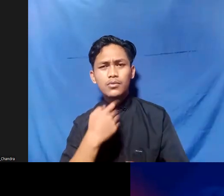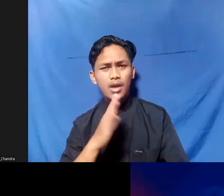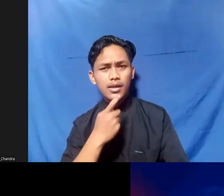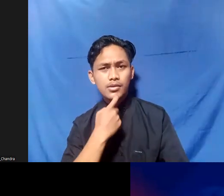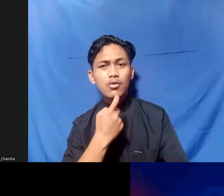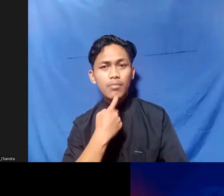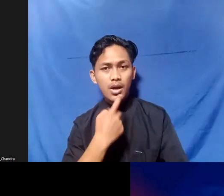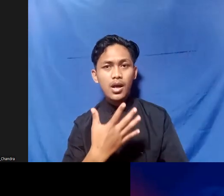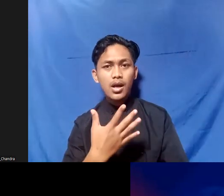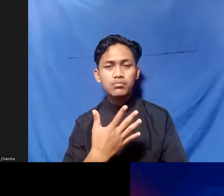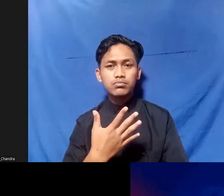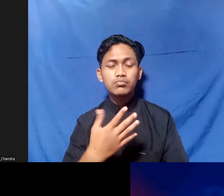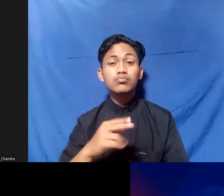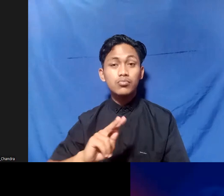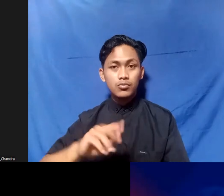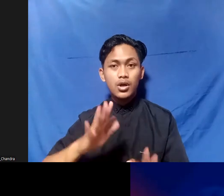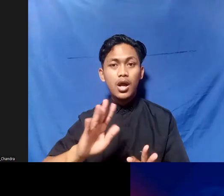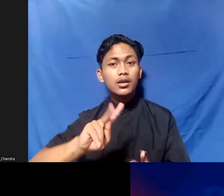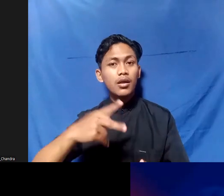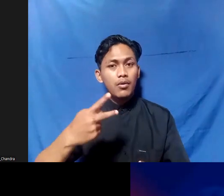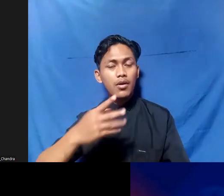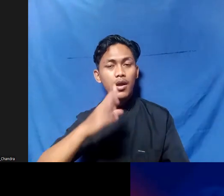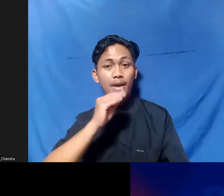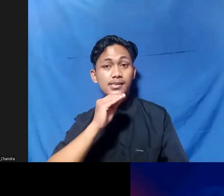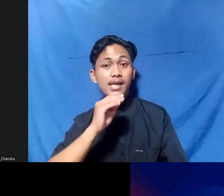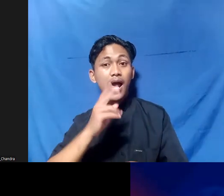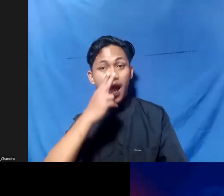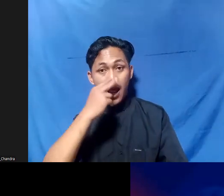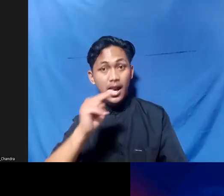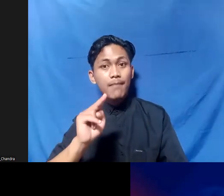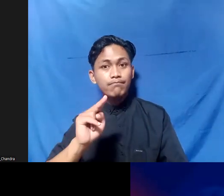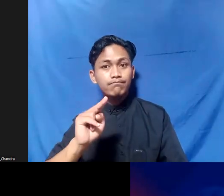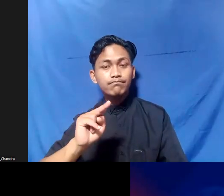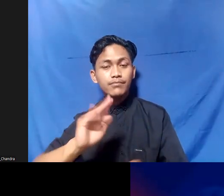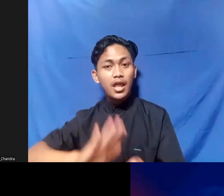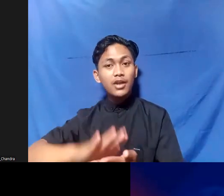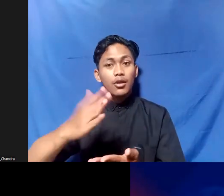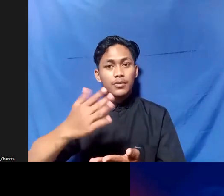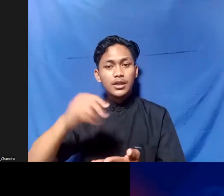di setting berbahasa Arab dan aksara Arab komputernya pun juga